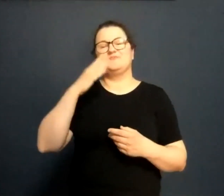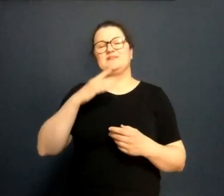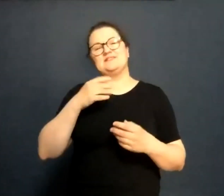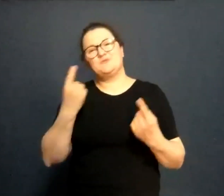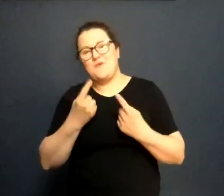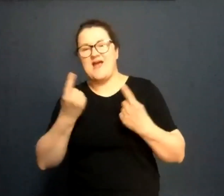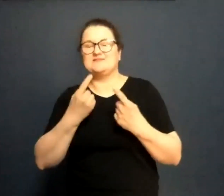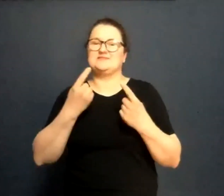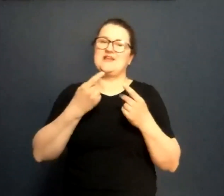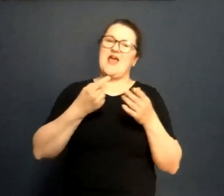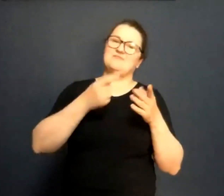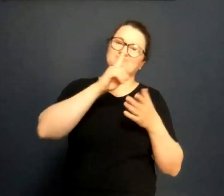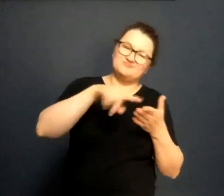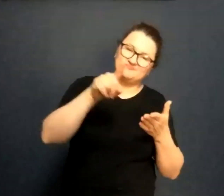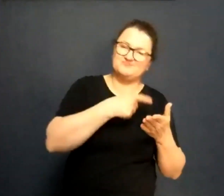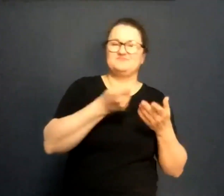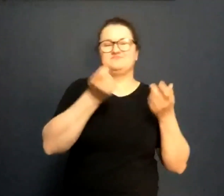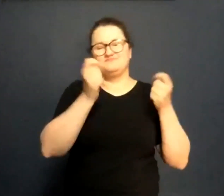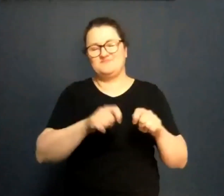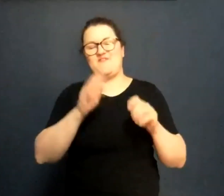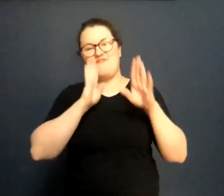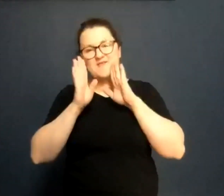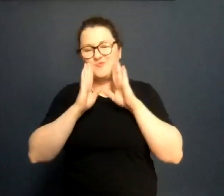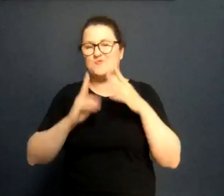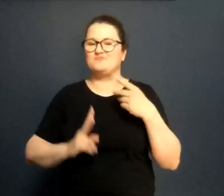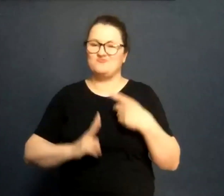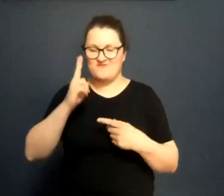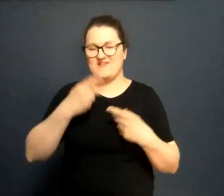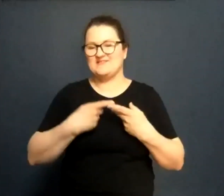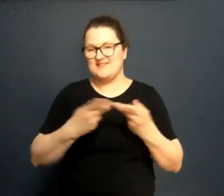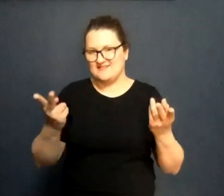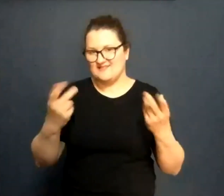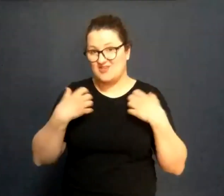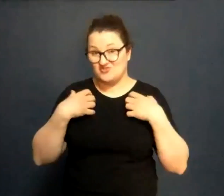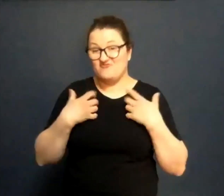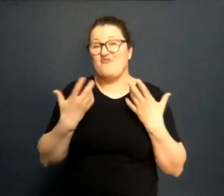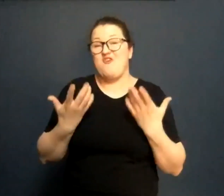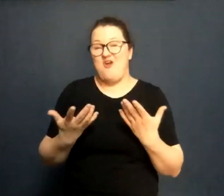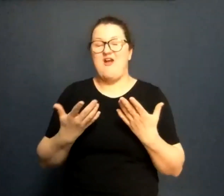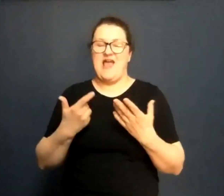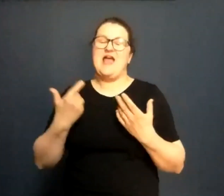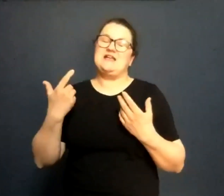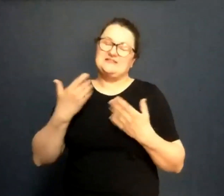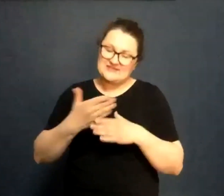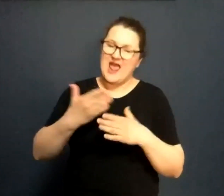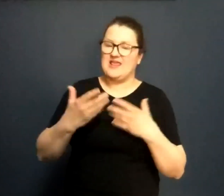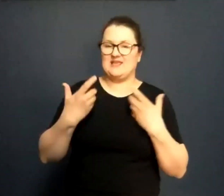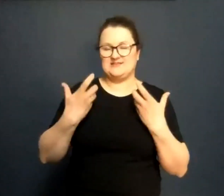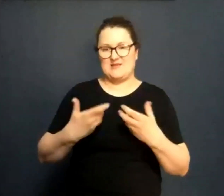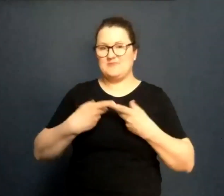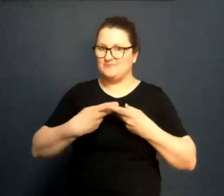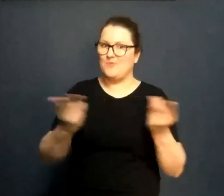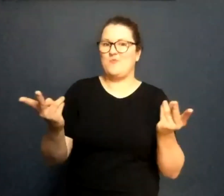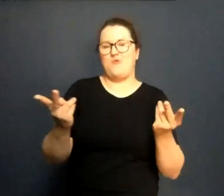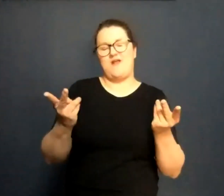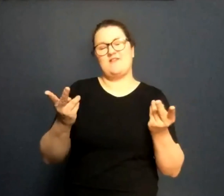które zaserwował nam Facebook, przerywając transmisję na żywo, popularyzować i zachęcać do tego,